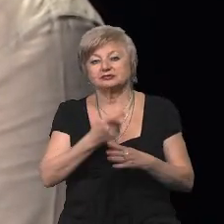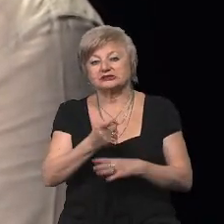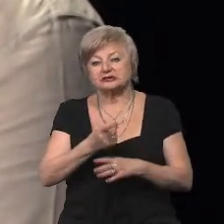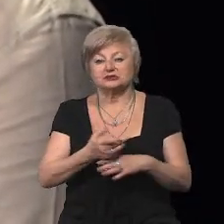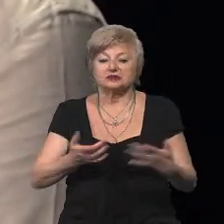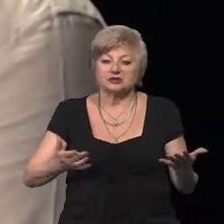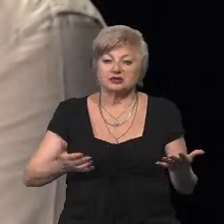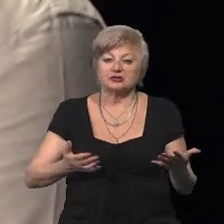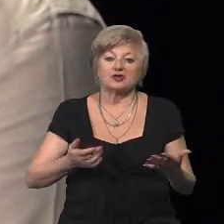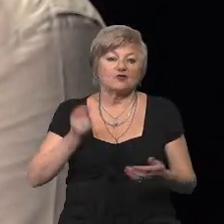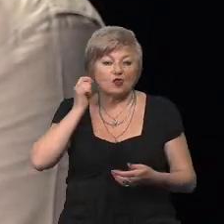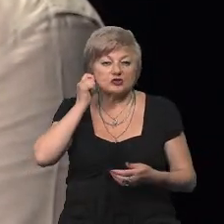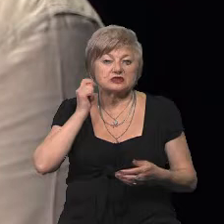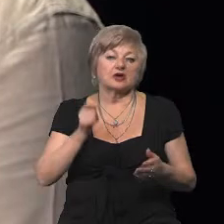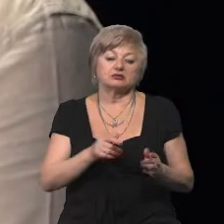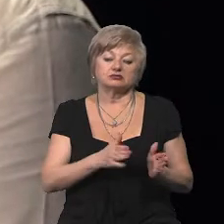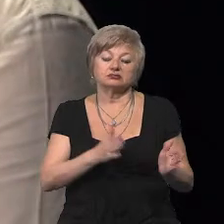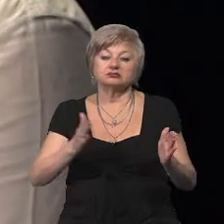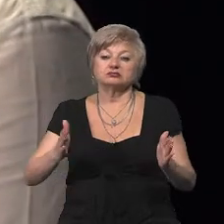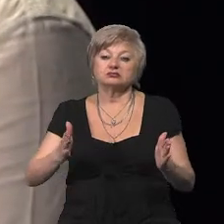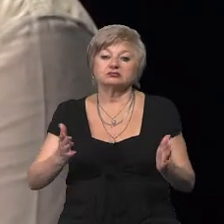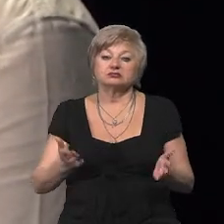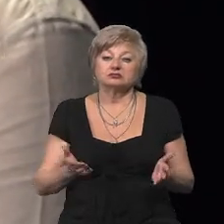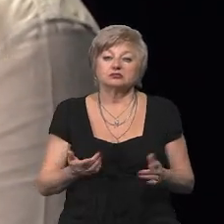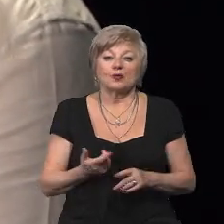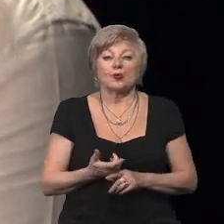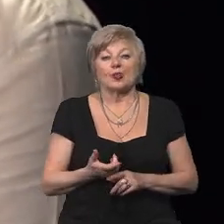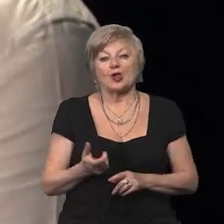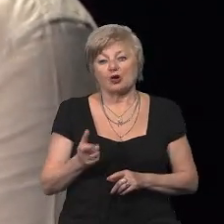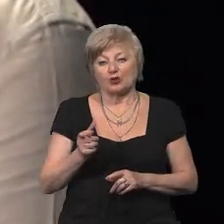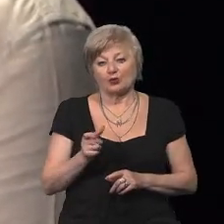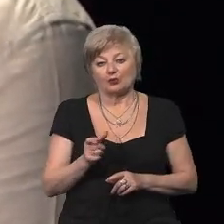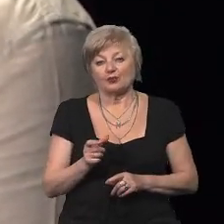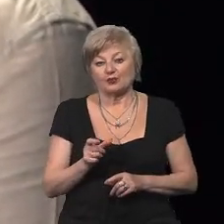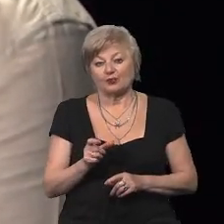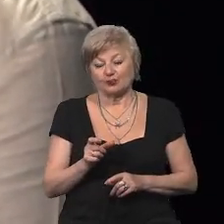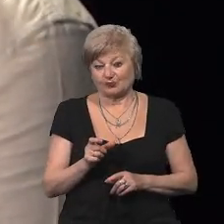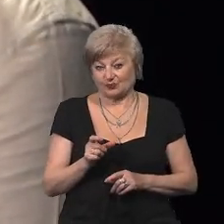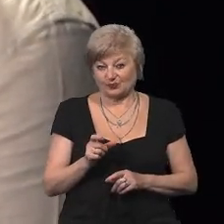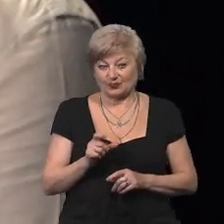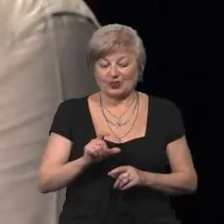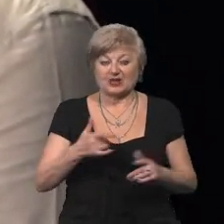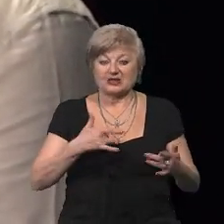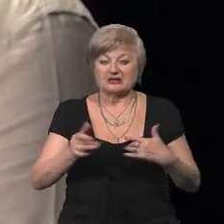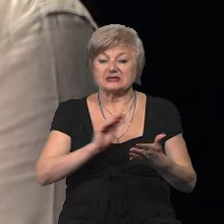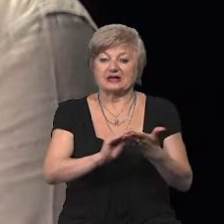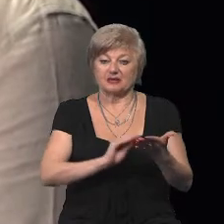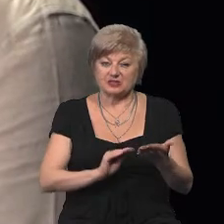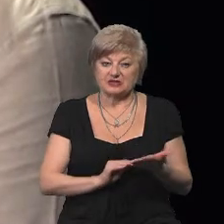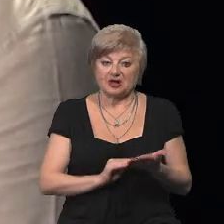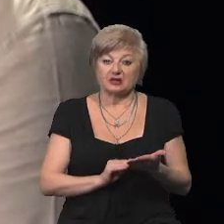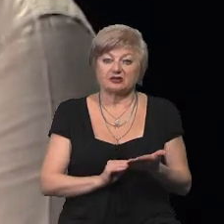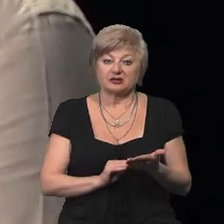Почему? Потому что Питер Шефер, он очень интеллектуальный драматург и сценарист,